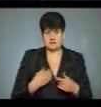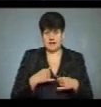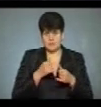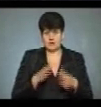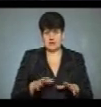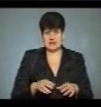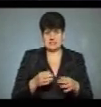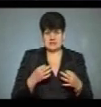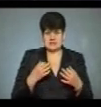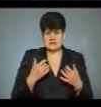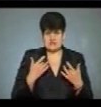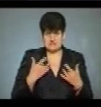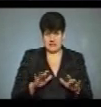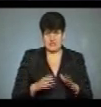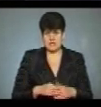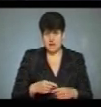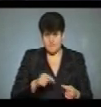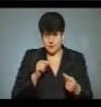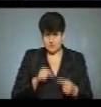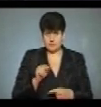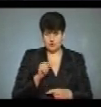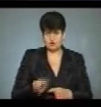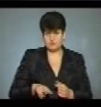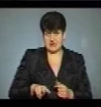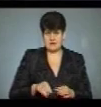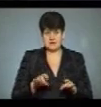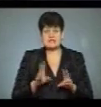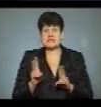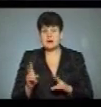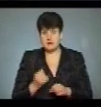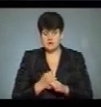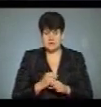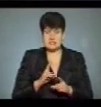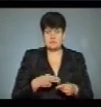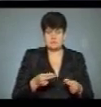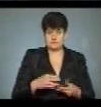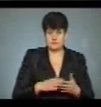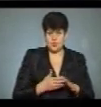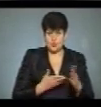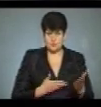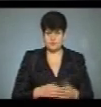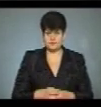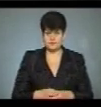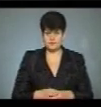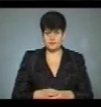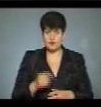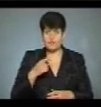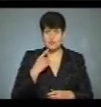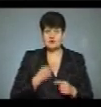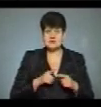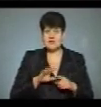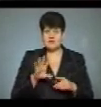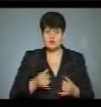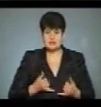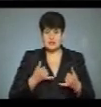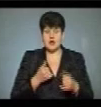звільнити. Я противник того, щоб директор вирішував, з ким йому працювати, з ким заключати договір. Та кажуть, що то буде все для